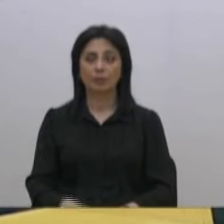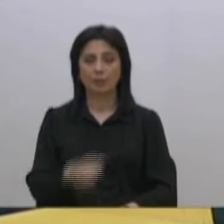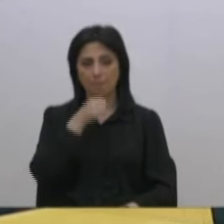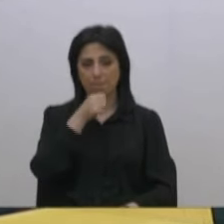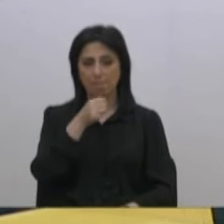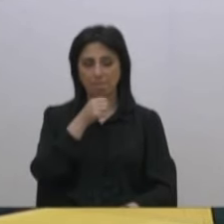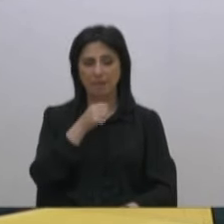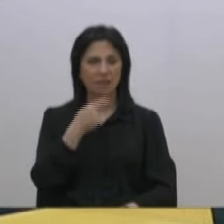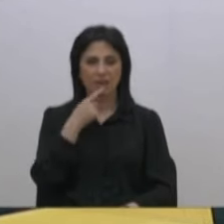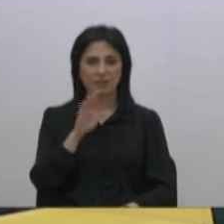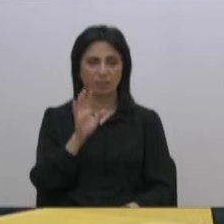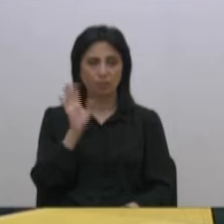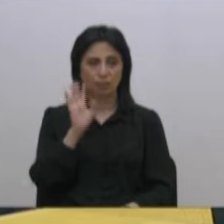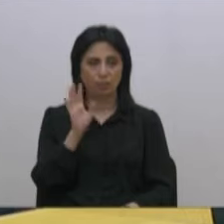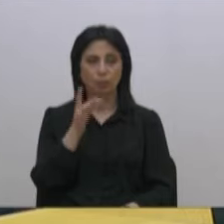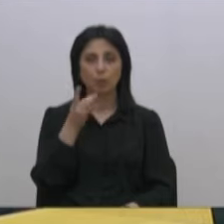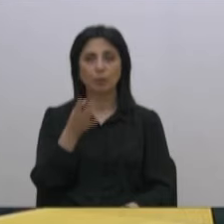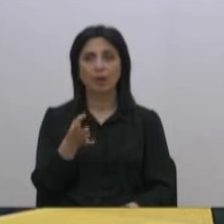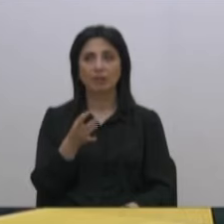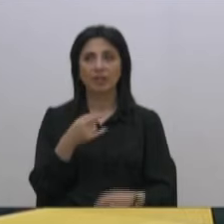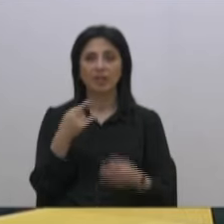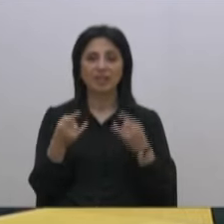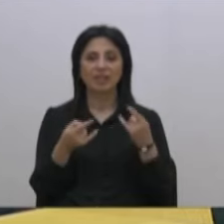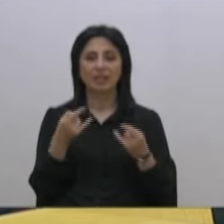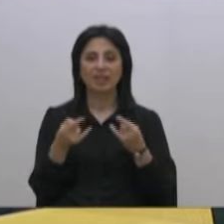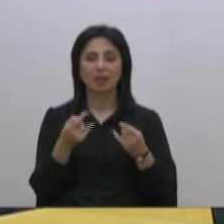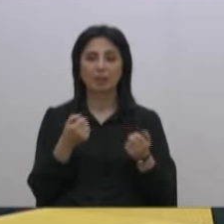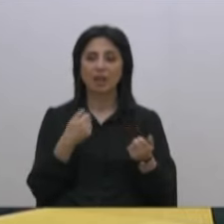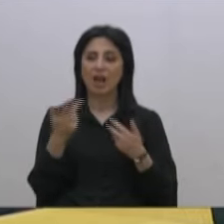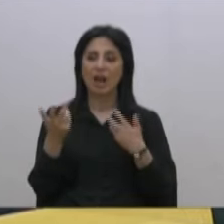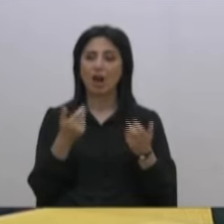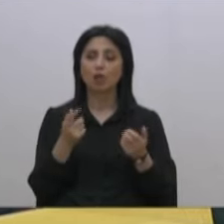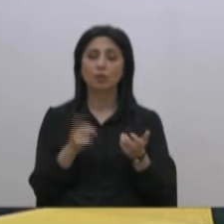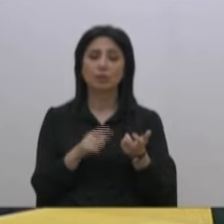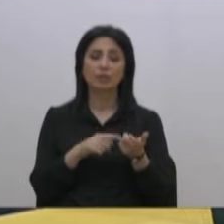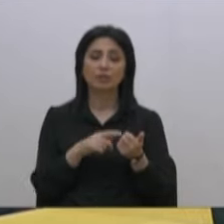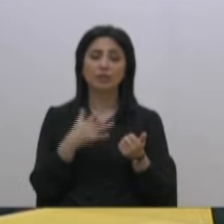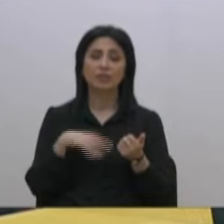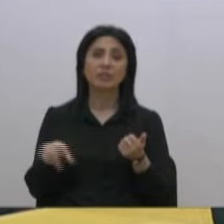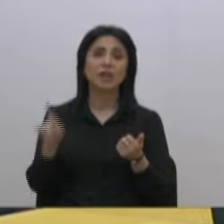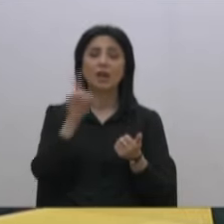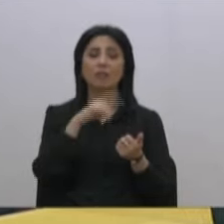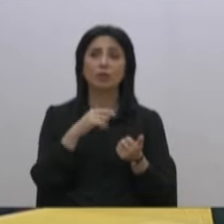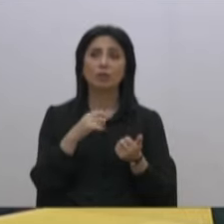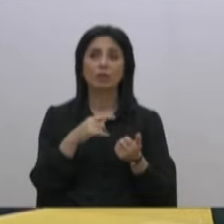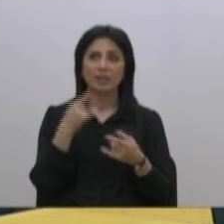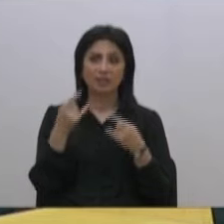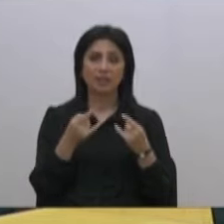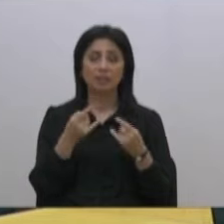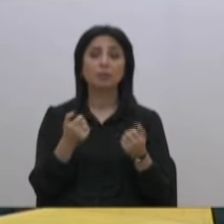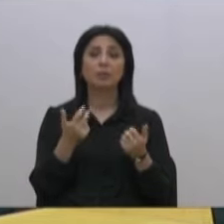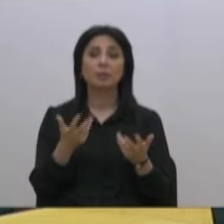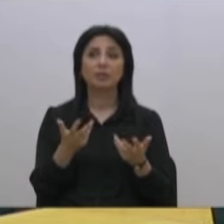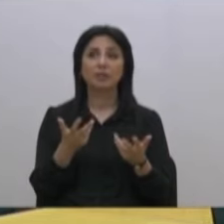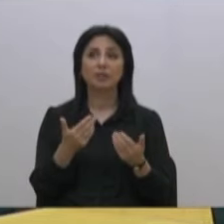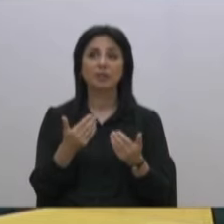მედიაზე აღარ საუბრობ, ხო? უბრალოდ ტელევიზიების რაოდენობა რო დათვალოთ, ის საქართველოს მასშტაბით მაუწყებლობენ,